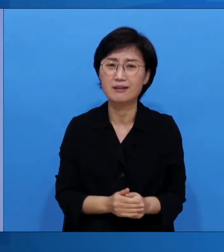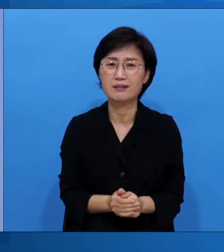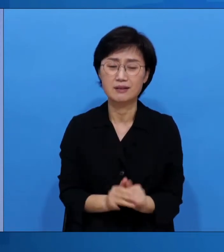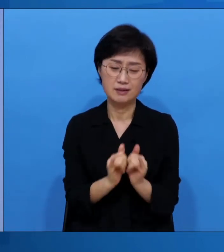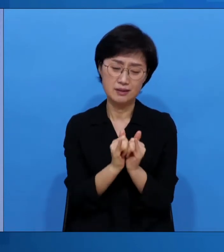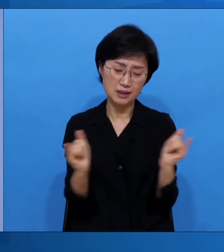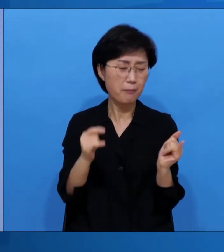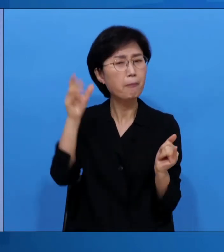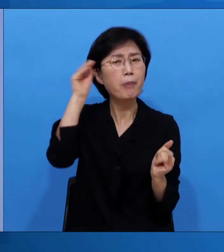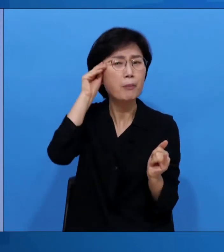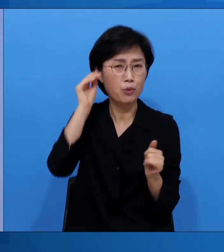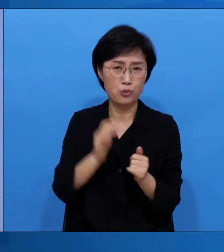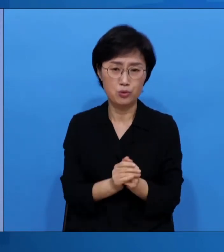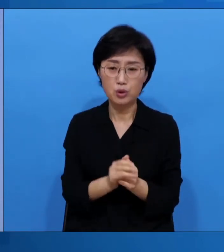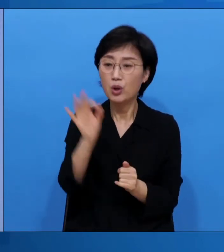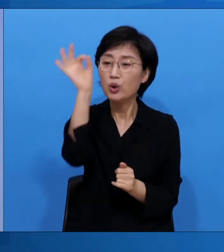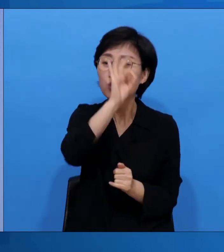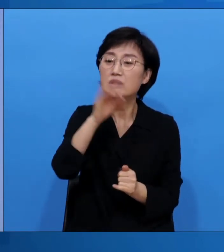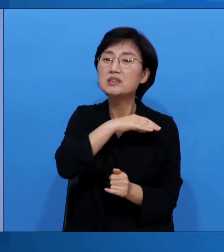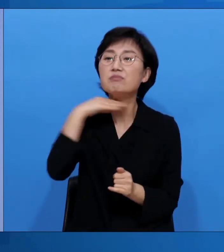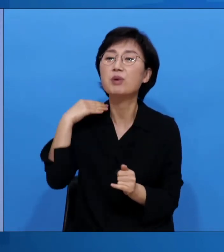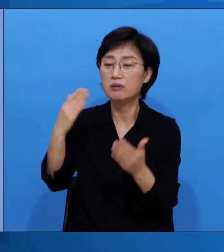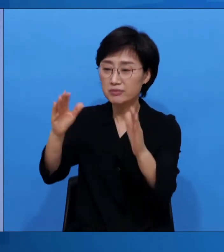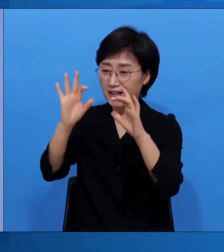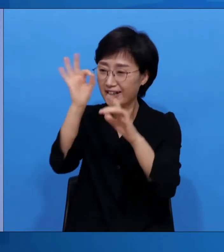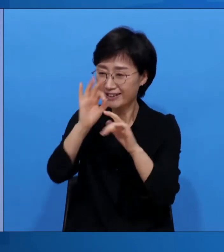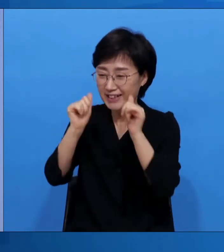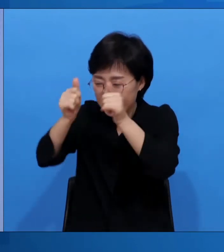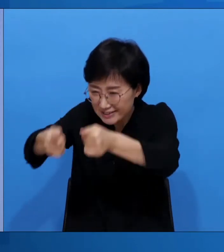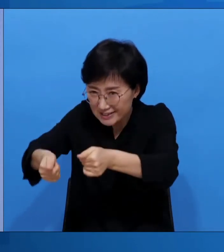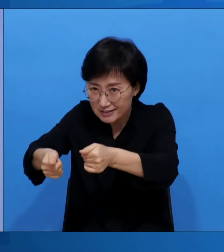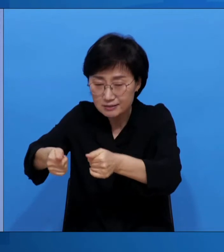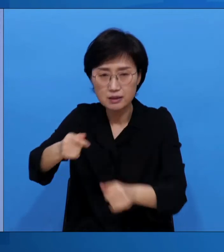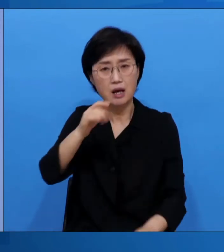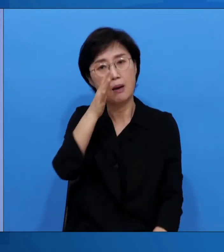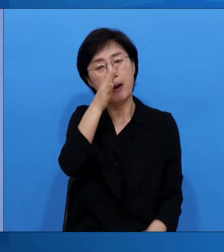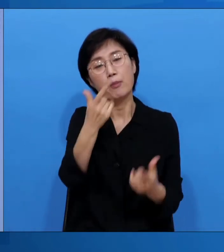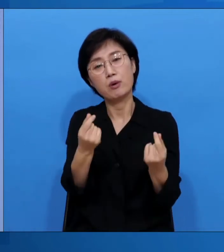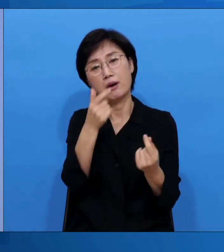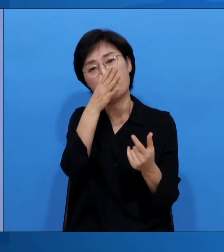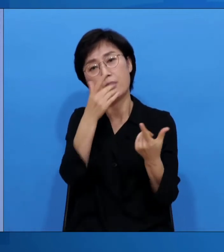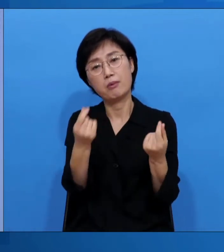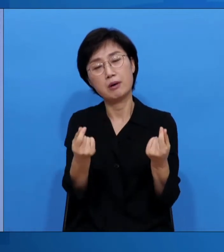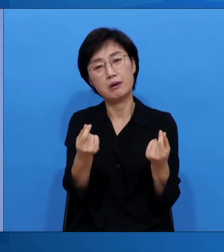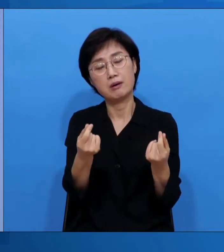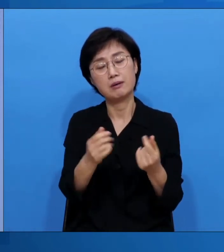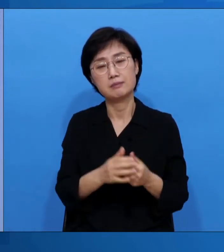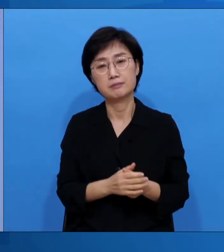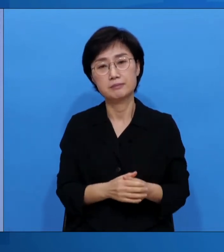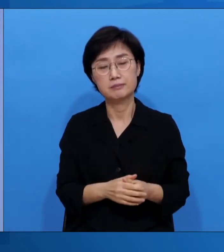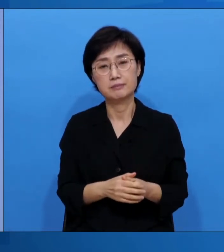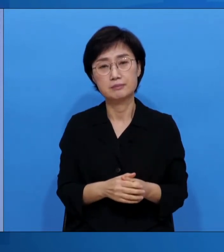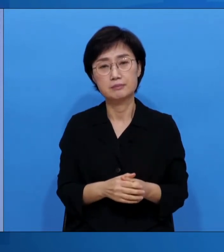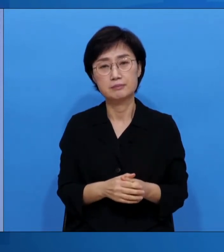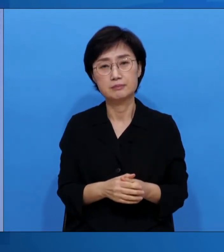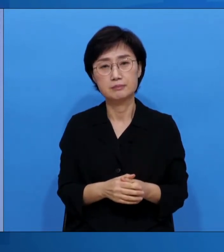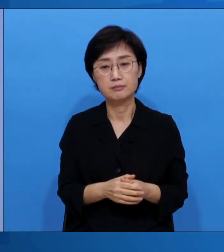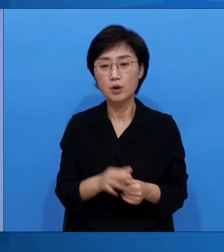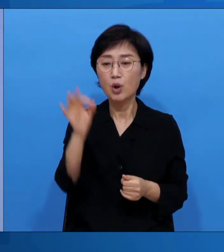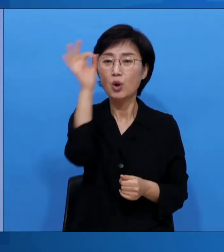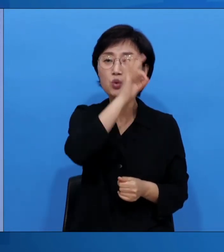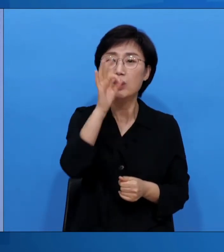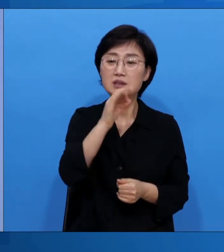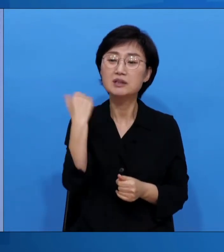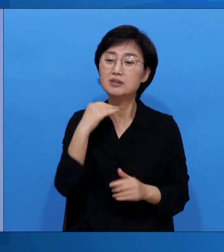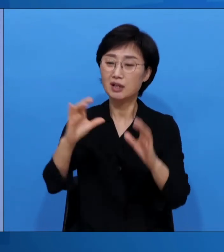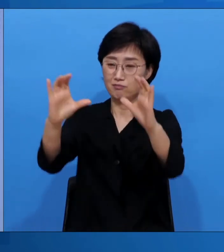바보가 됐냐면 돼지 머리 보고 절하고. People have become 이 so 바보가 된 foolish 거예요. to the point where they go and bow down to a pig's head. 왜 돼지 보고 하냐면 고양이